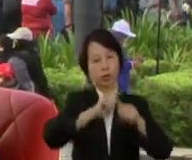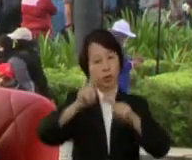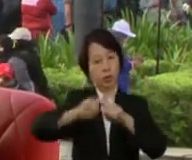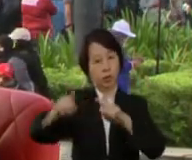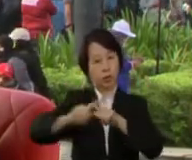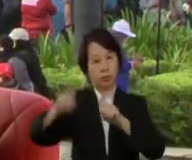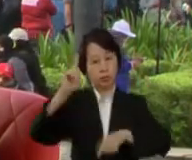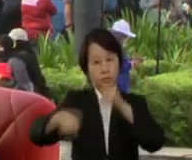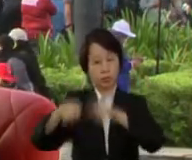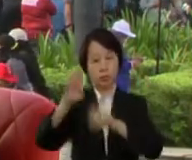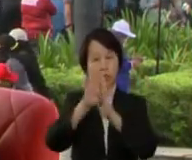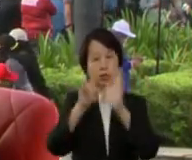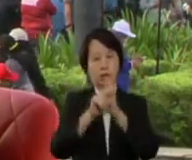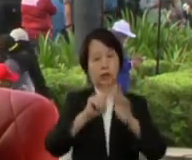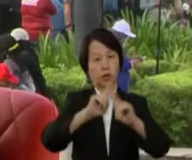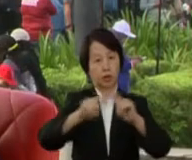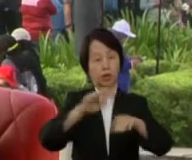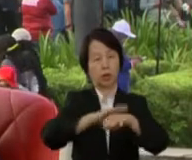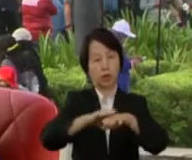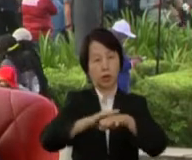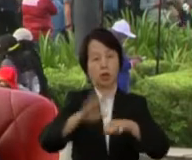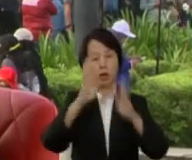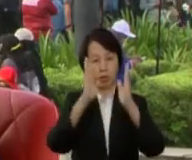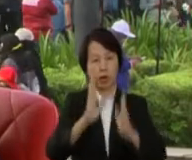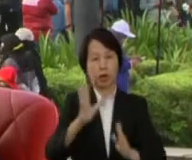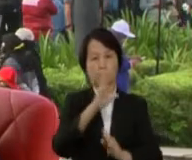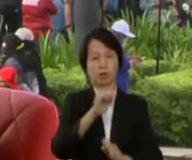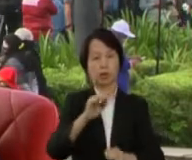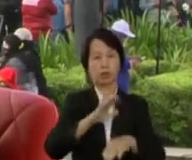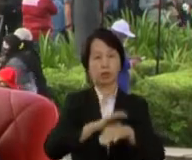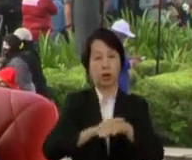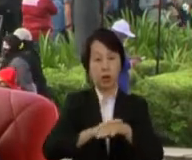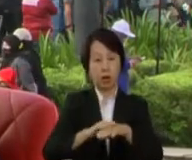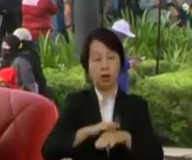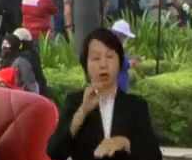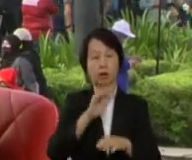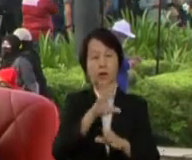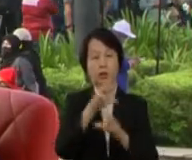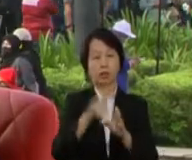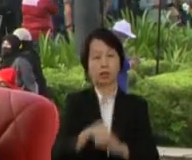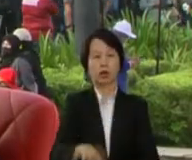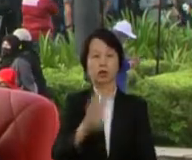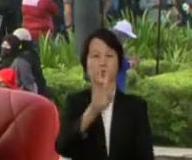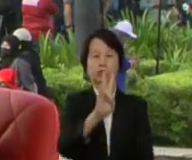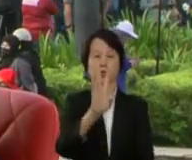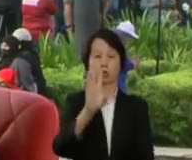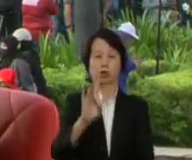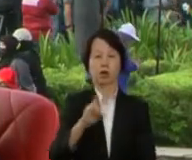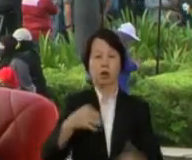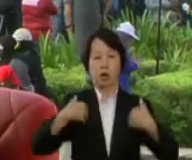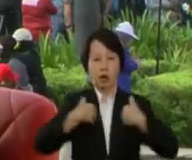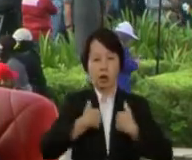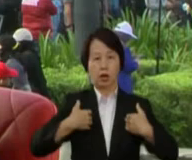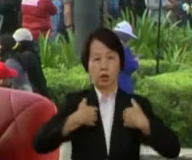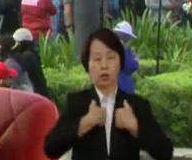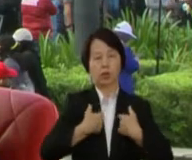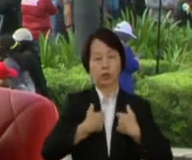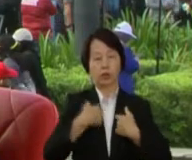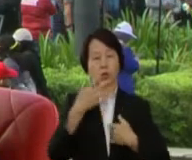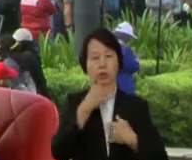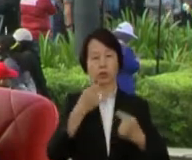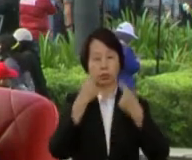belakang, berbeza agama, bangsa dan juga kaum, juga melibatkan 76 ekor haiwan dalam perkhidmatan